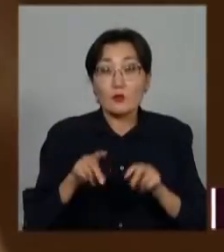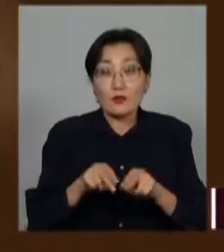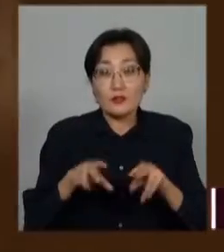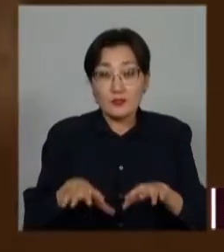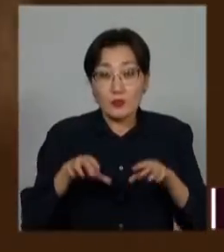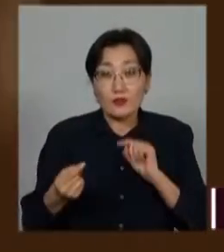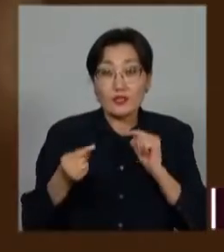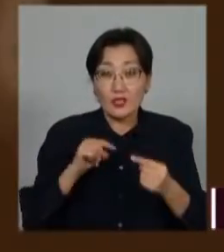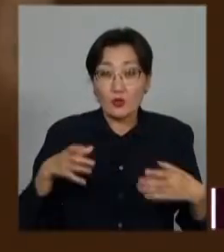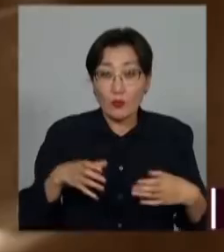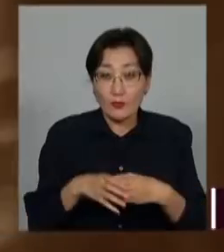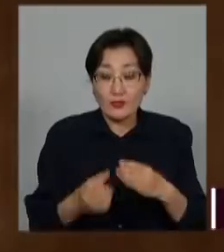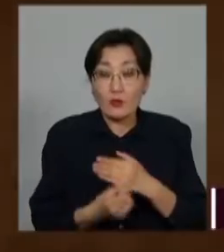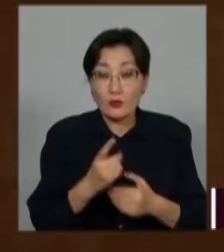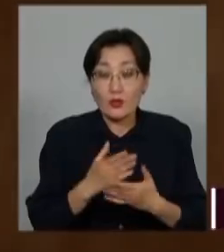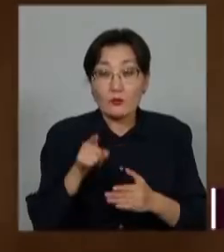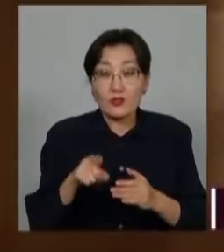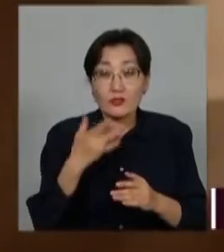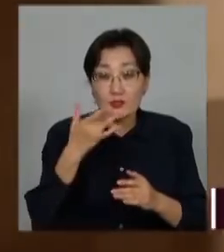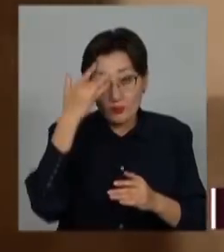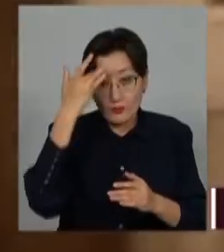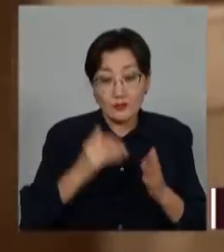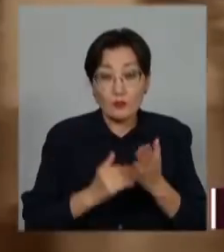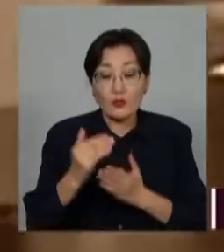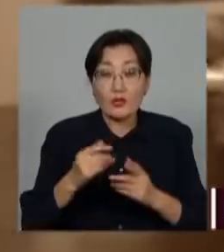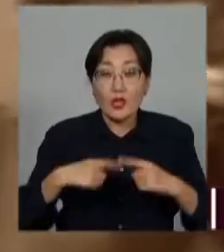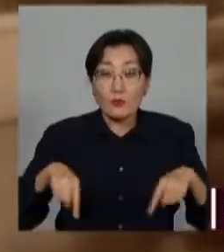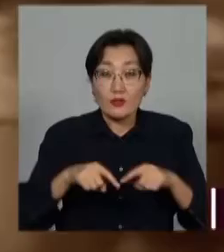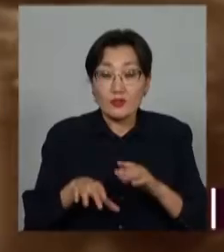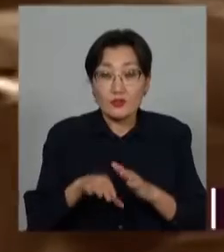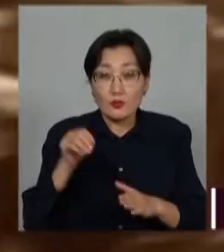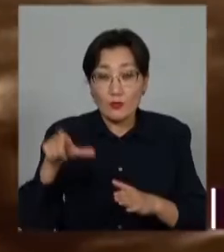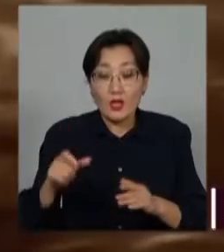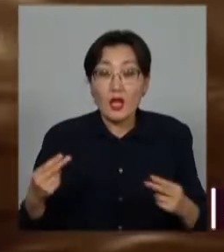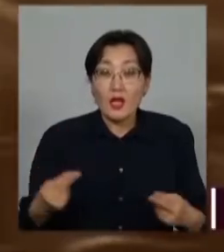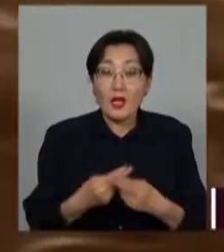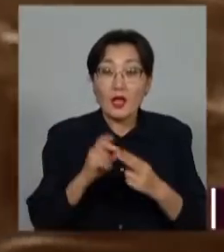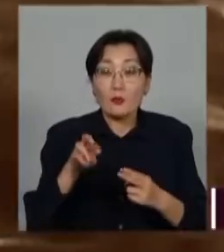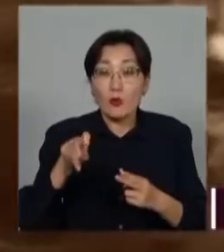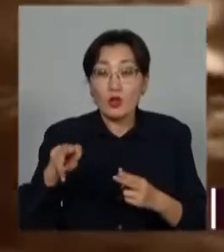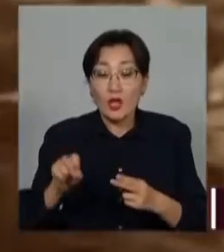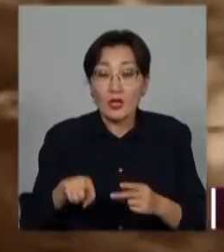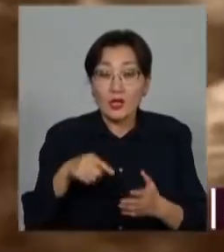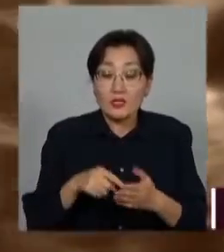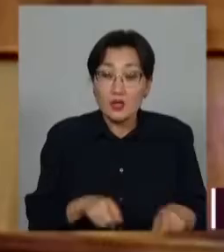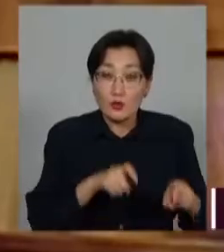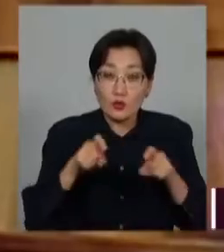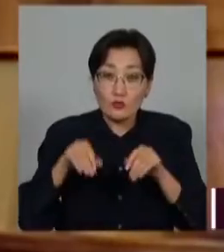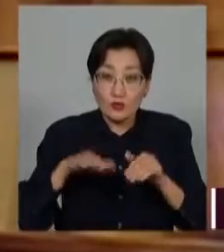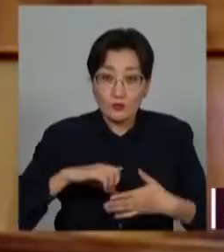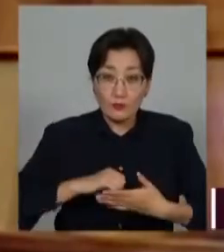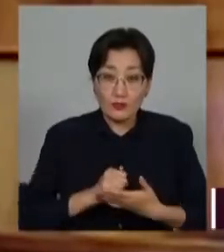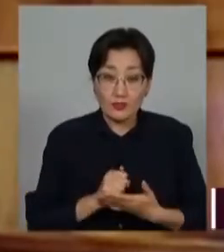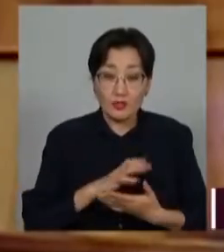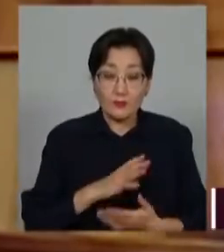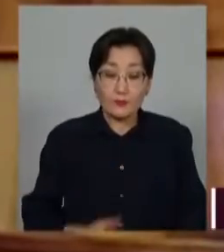парламенттік оппозиция қалыптасты. Ал сол жылдың жазында жоғарғы кеңес депутаттары Астананы Ақмолаға көшіру туралы шешім қабылдады. Выношу на